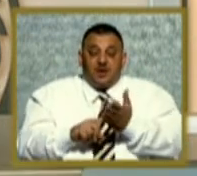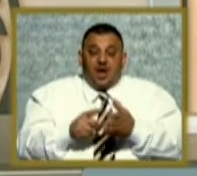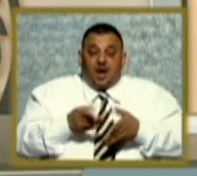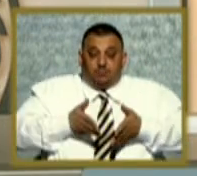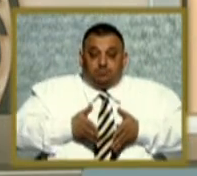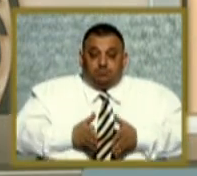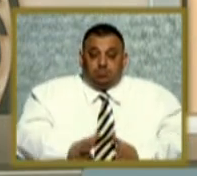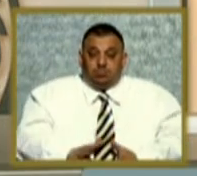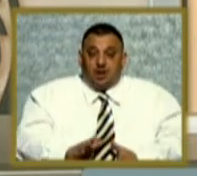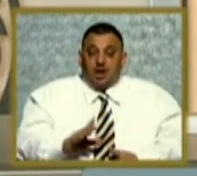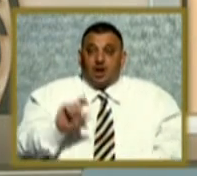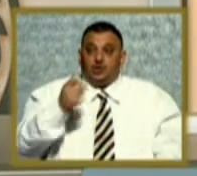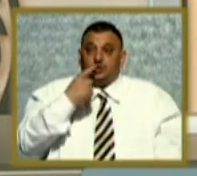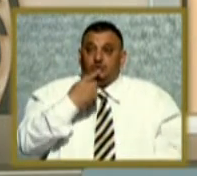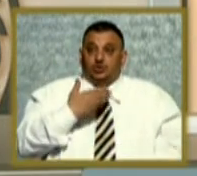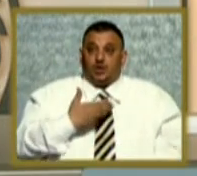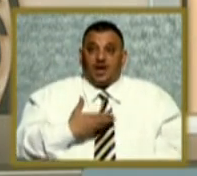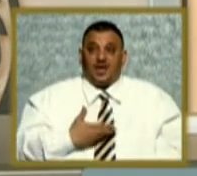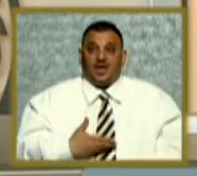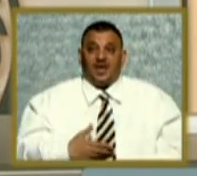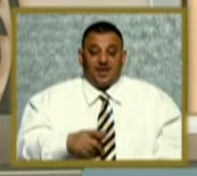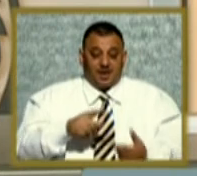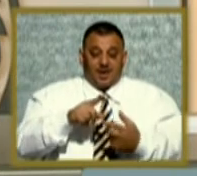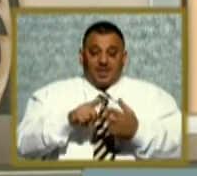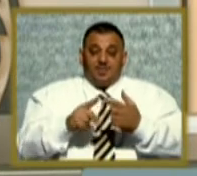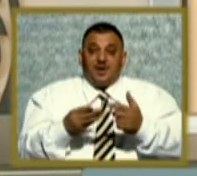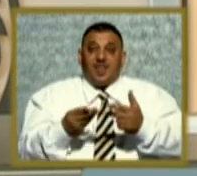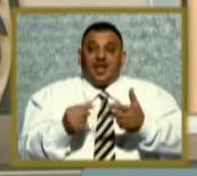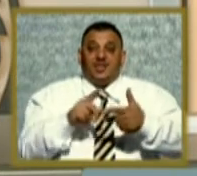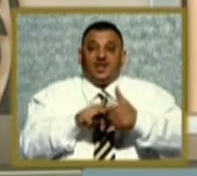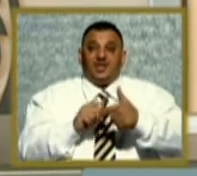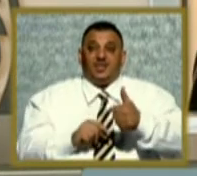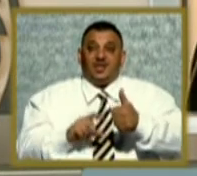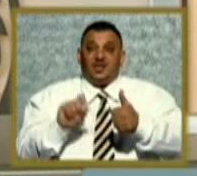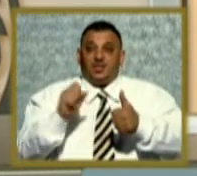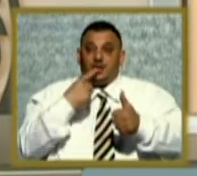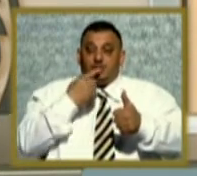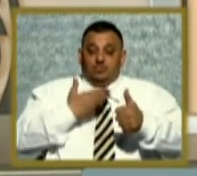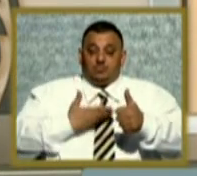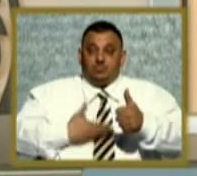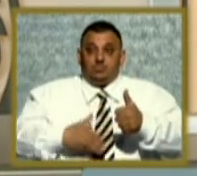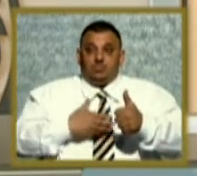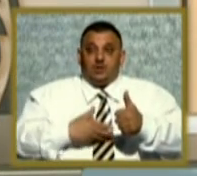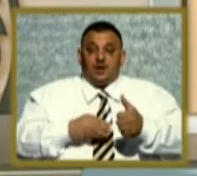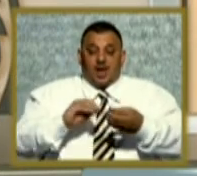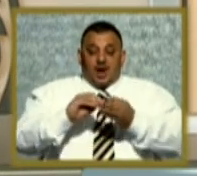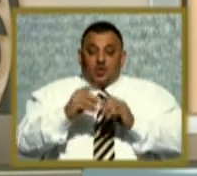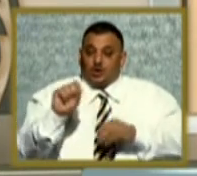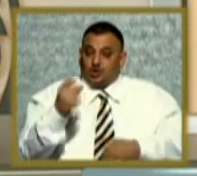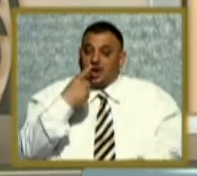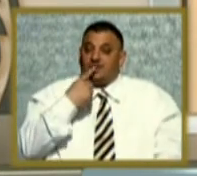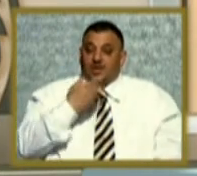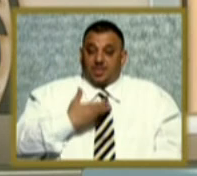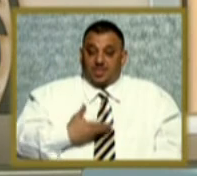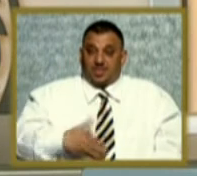نفاس. النفاس معروف، يبقى عندنا الإشكال في الحيض والاستحاضة. الحيض دم معروف، وهو دم العادة الشهرية، وهو الدم